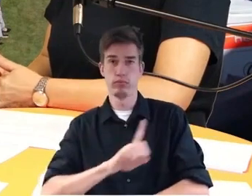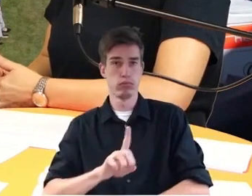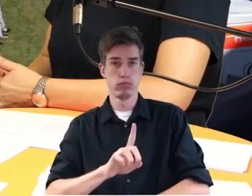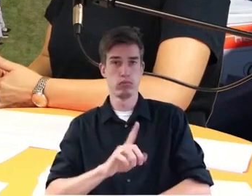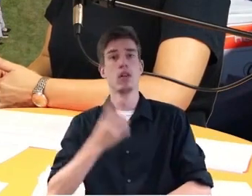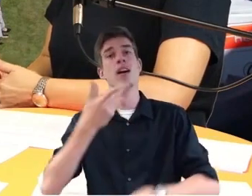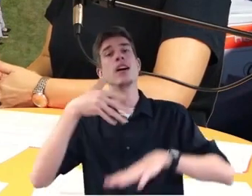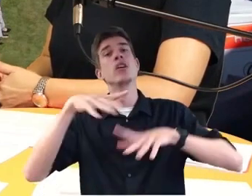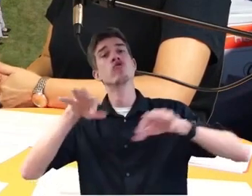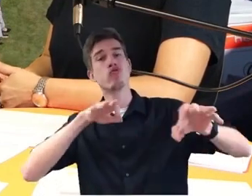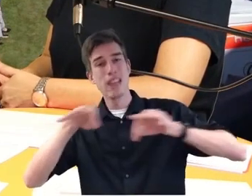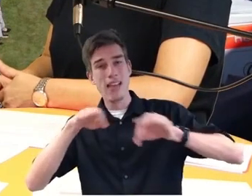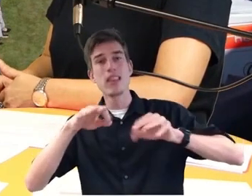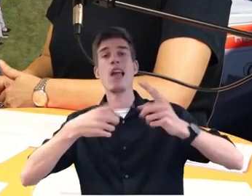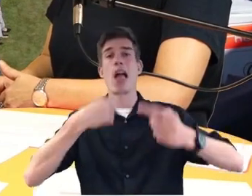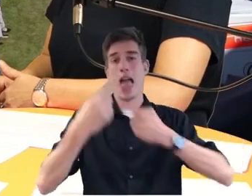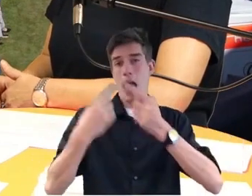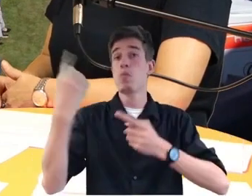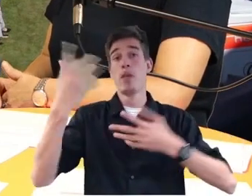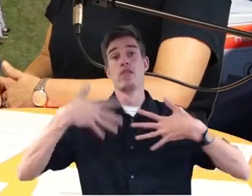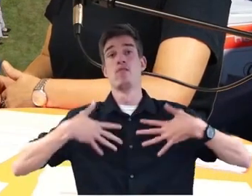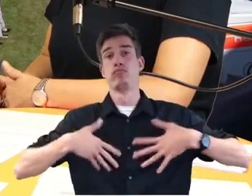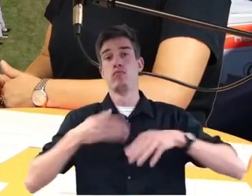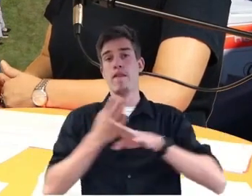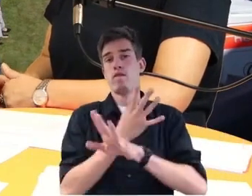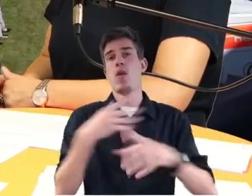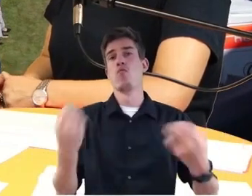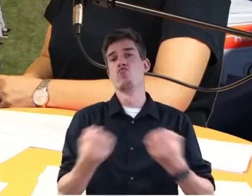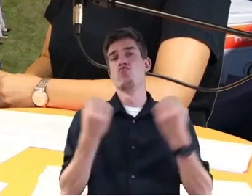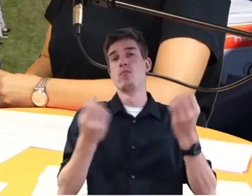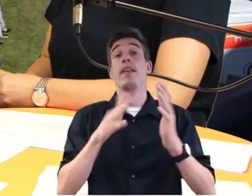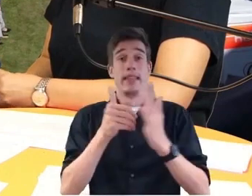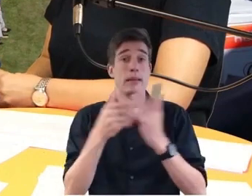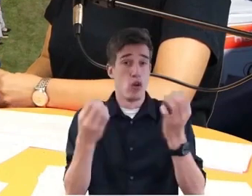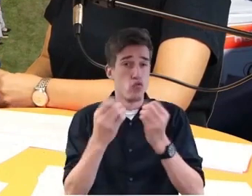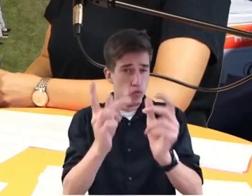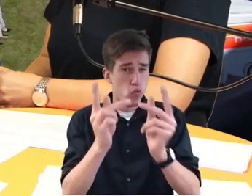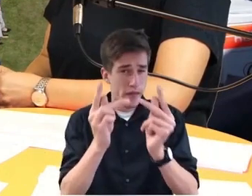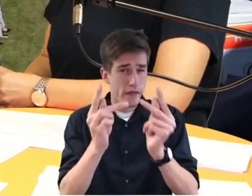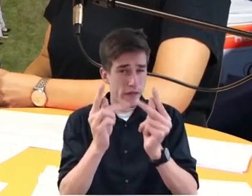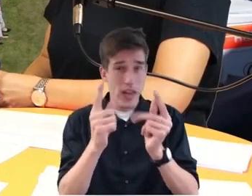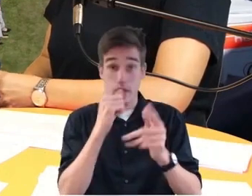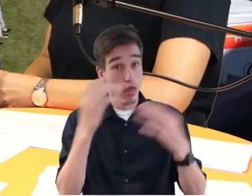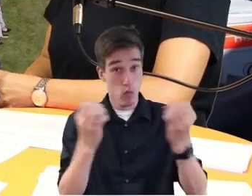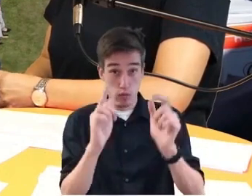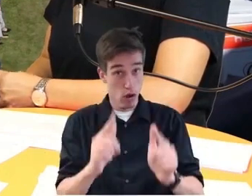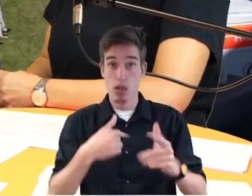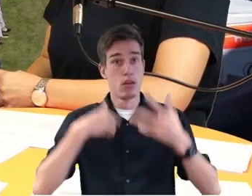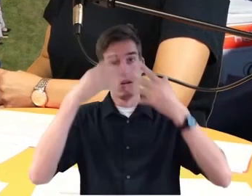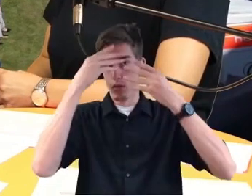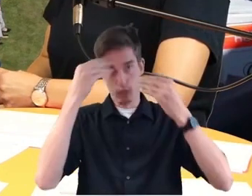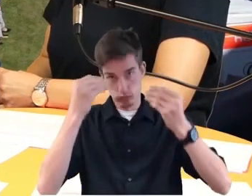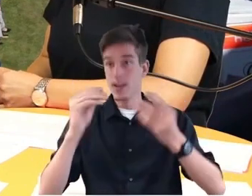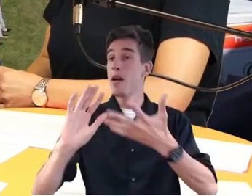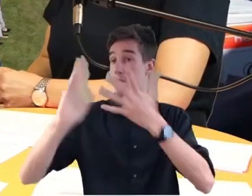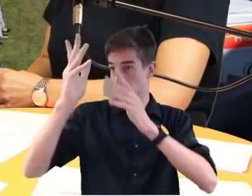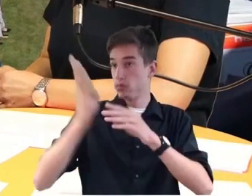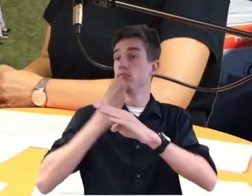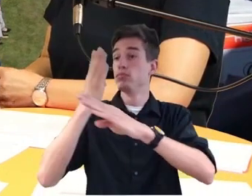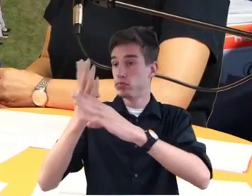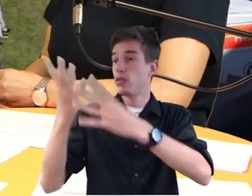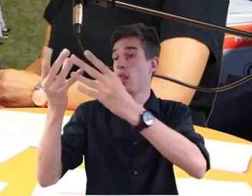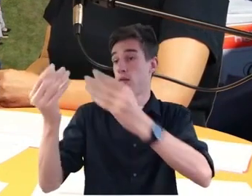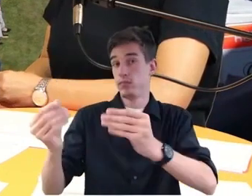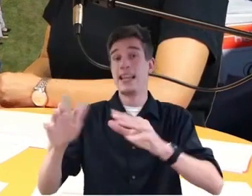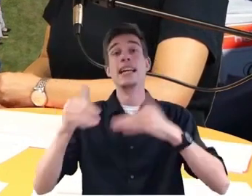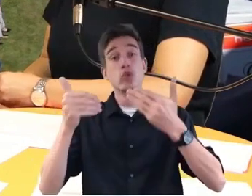strategien und abläufe die sie ganz oft geübt haben deswegen ist übung auch so wichtig und kommen und löschen das feuer und so ähnlich kann man sich das